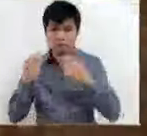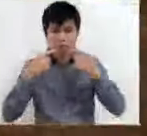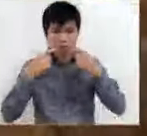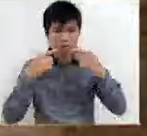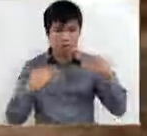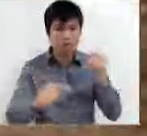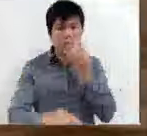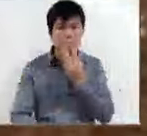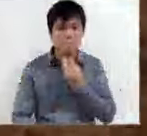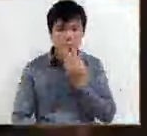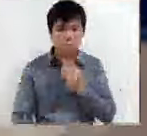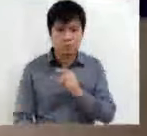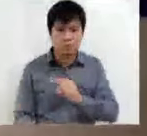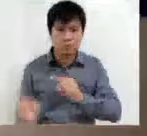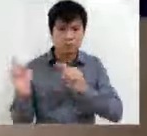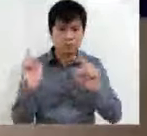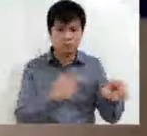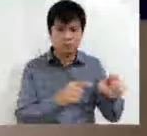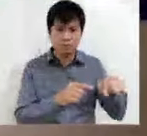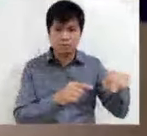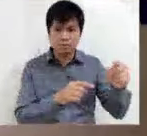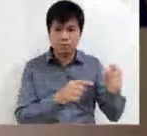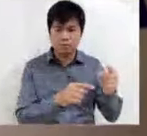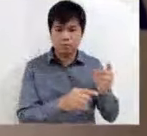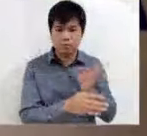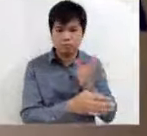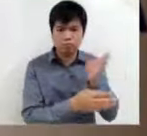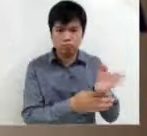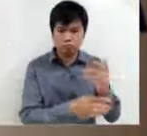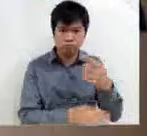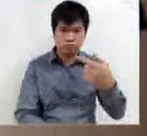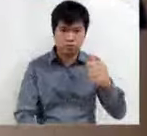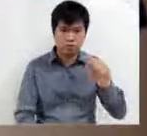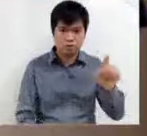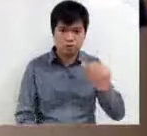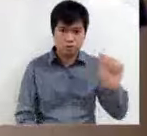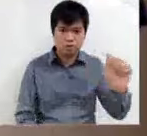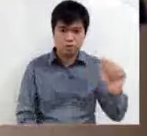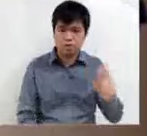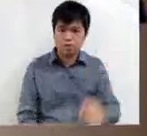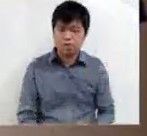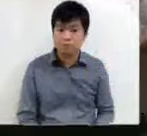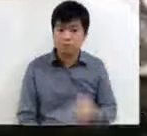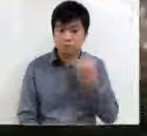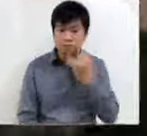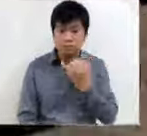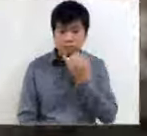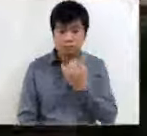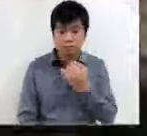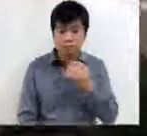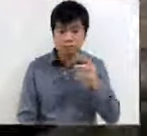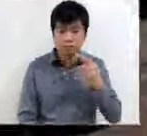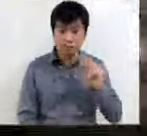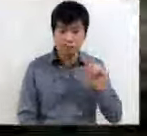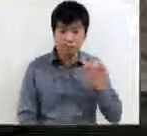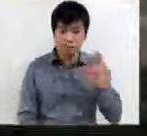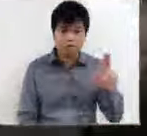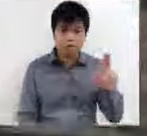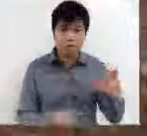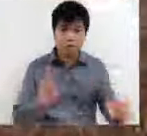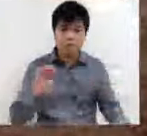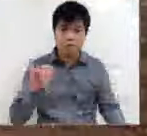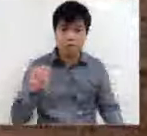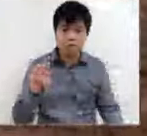ang southern Gaza. Ayon kay Israeli Prime Minister Benjamin Netanyahu, napapaligiran na ng kanilang